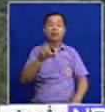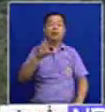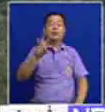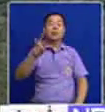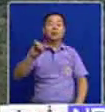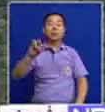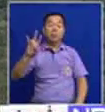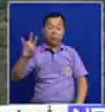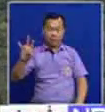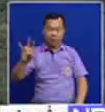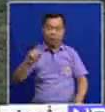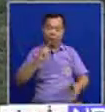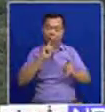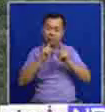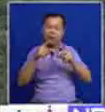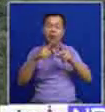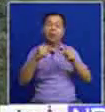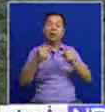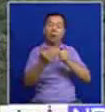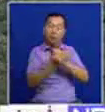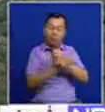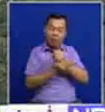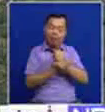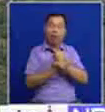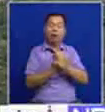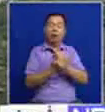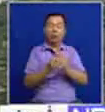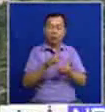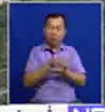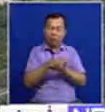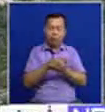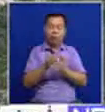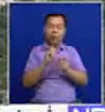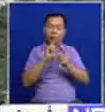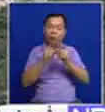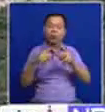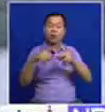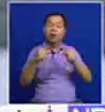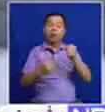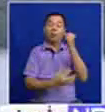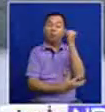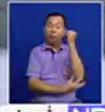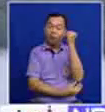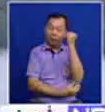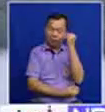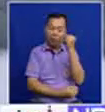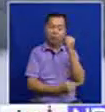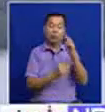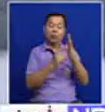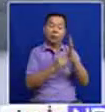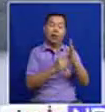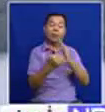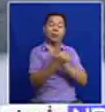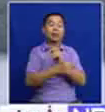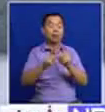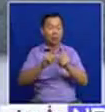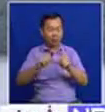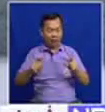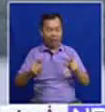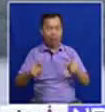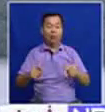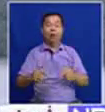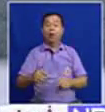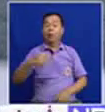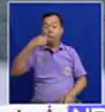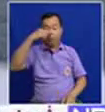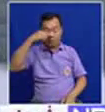จนและความยั่งยืนโดยคัดเลือกจากประเทศที่มีประสบการณ์และประเทศที่ประสบความสำเร็จ ซึ่งประเทศไทยอยู่ในกลุ่มที่ประสบ